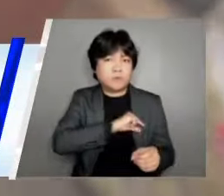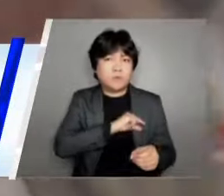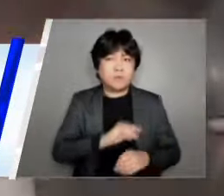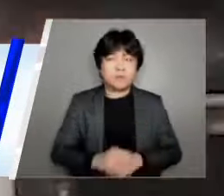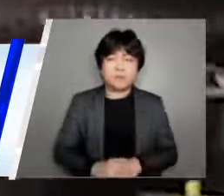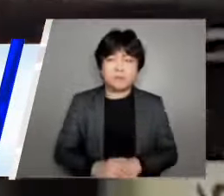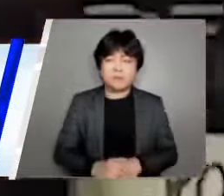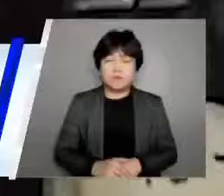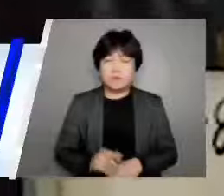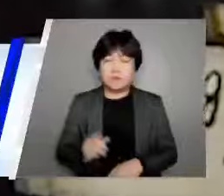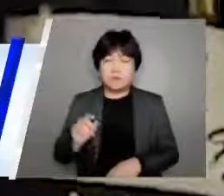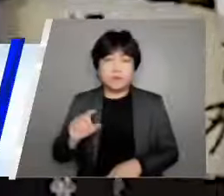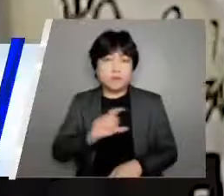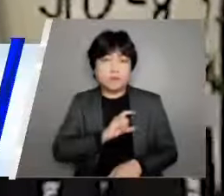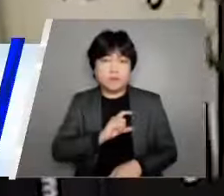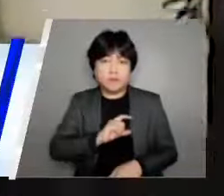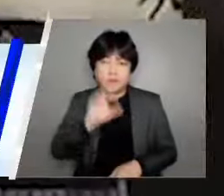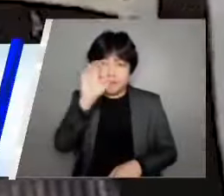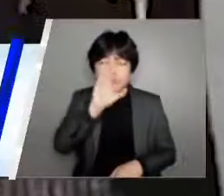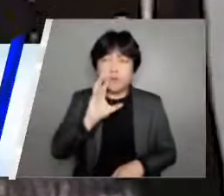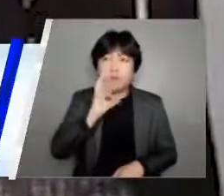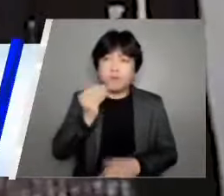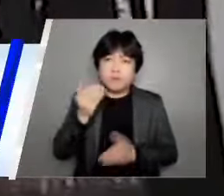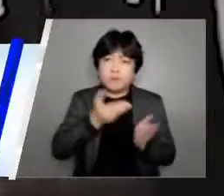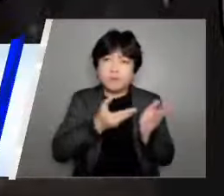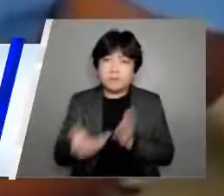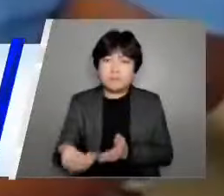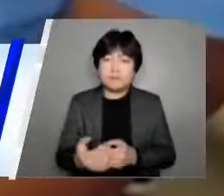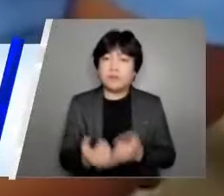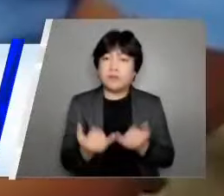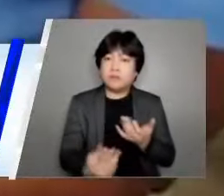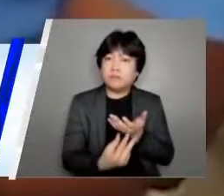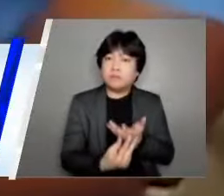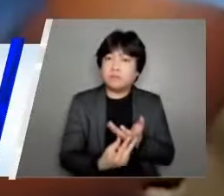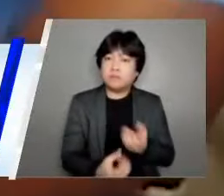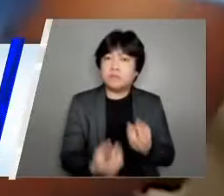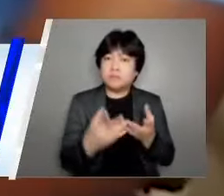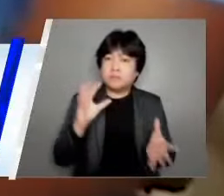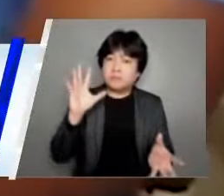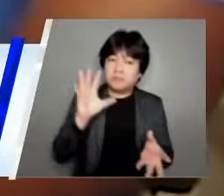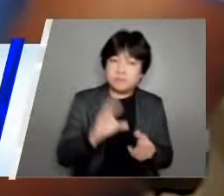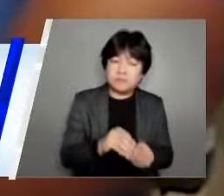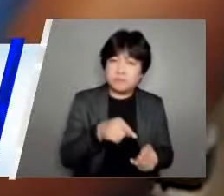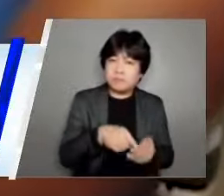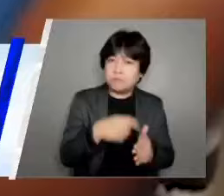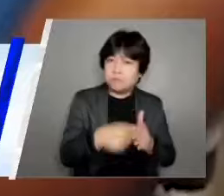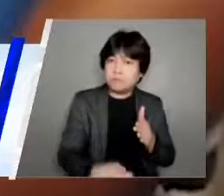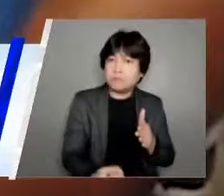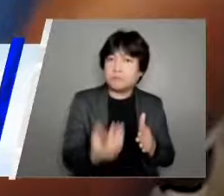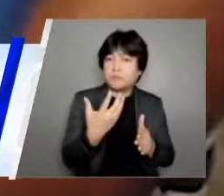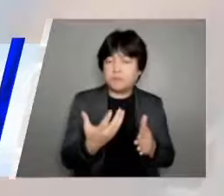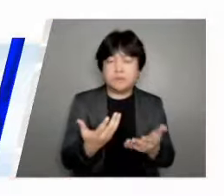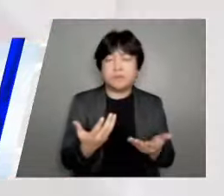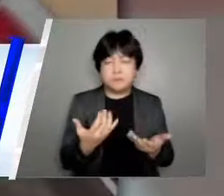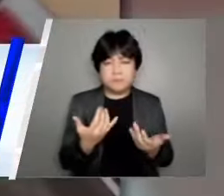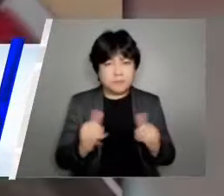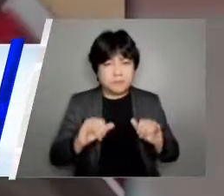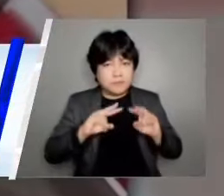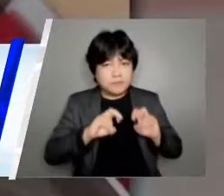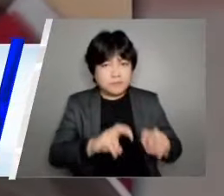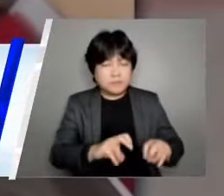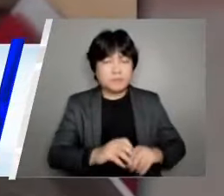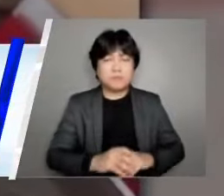ng parcel, inaalam pa ang kabuuang timbang at halaga ng mga nakumpiskang iligal na droga habang hindi rin muna isiniwala